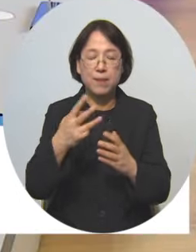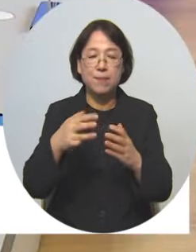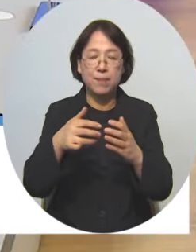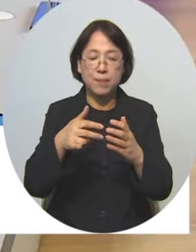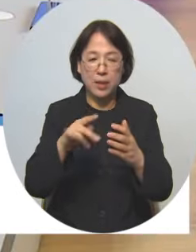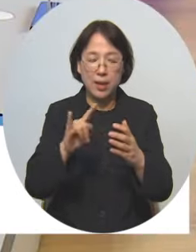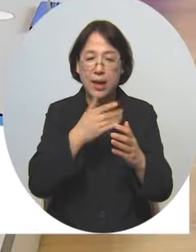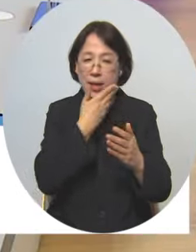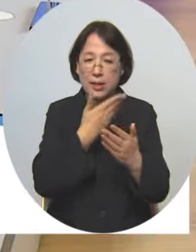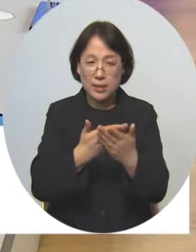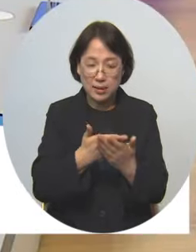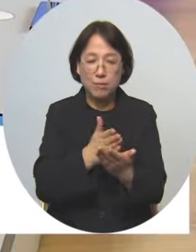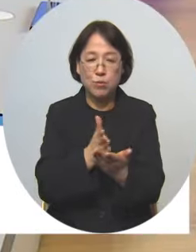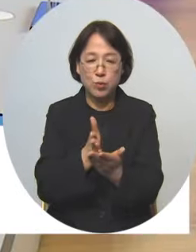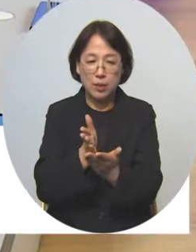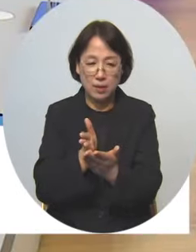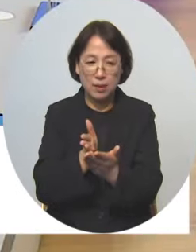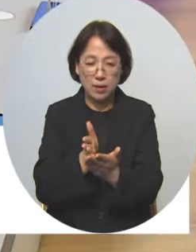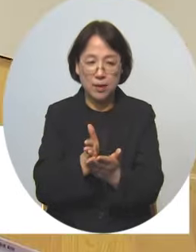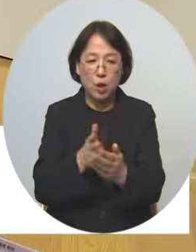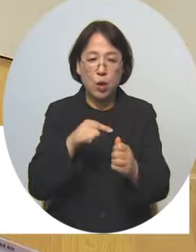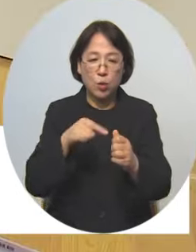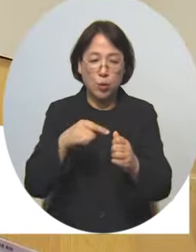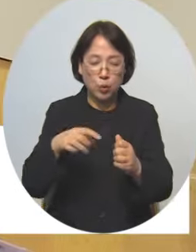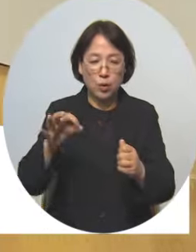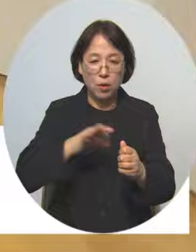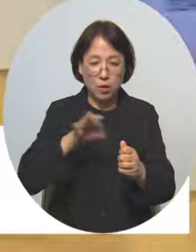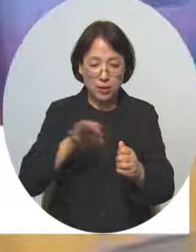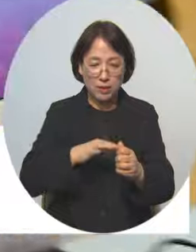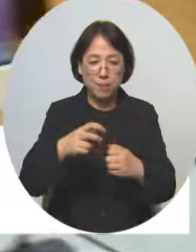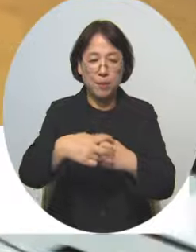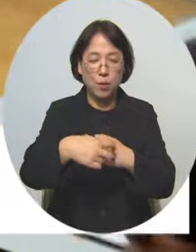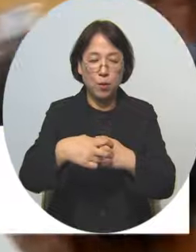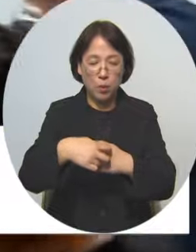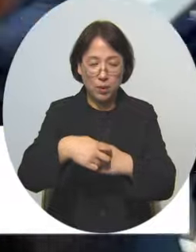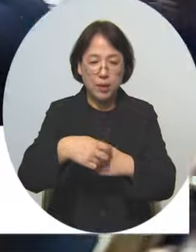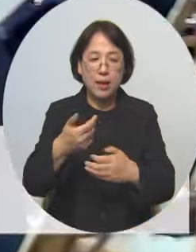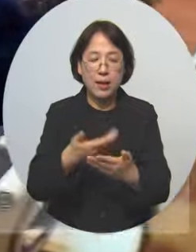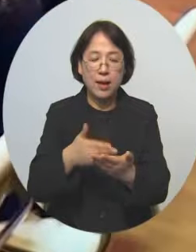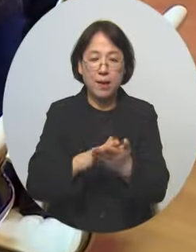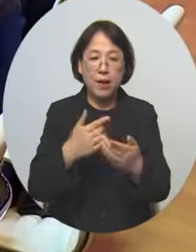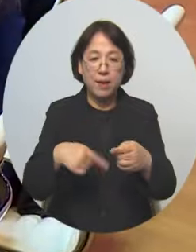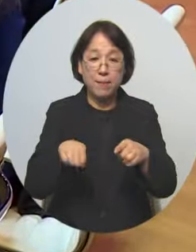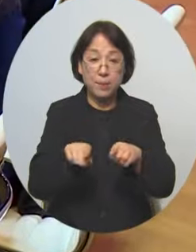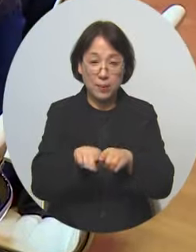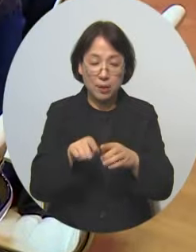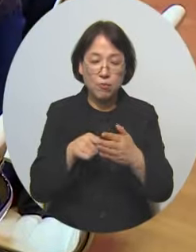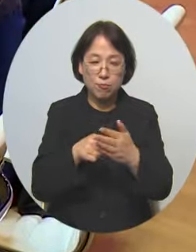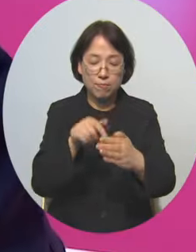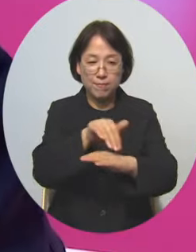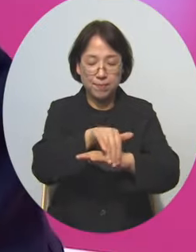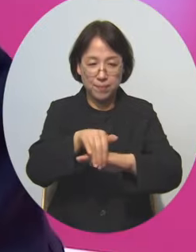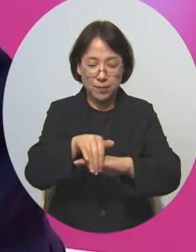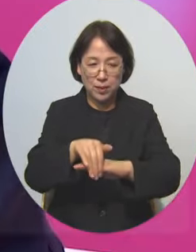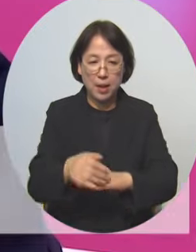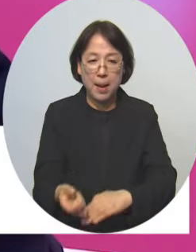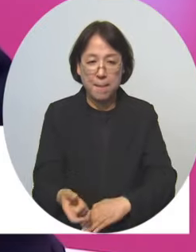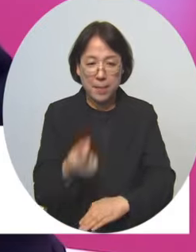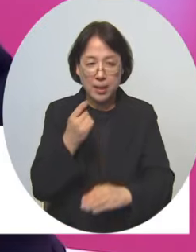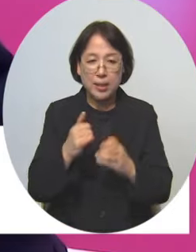고용, 연금, 교육, 의료개혁 등의 구조개혁도 함께 추진해야 할 거라고 말했습니다. 아울러